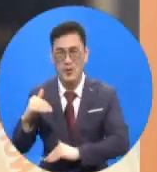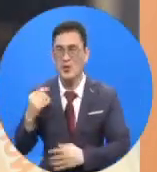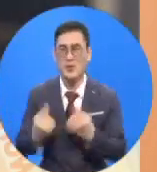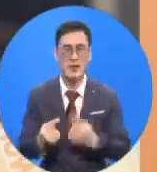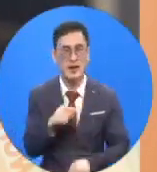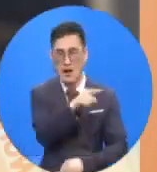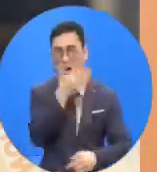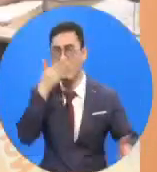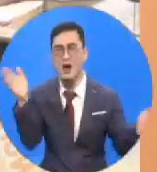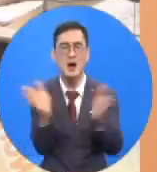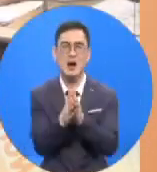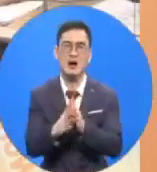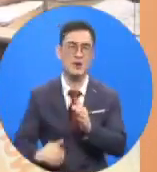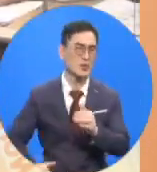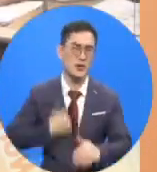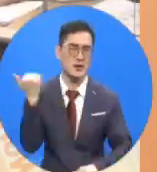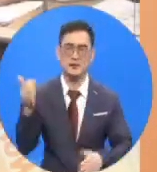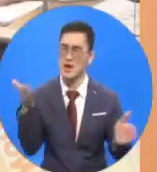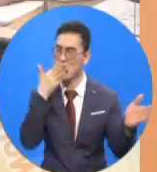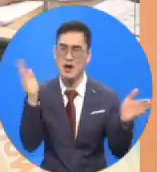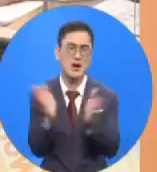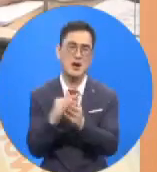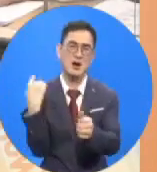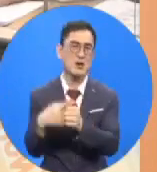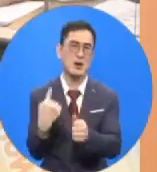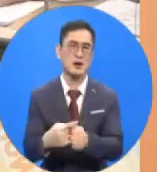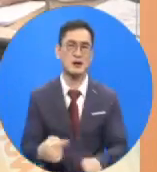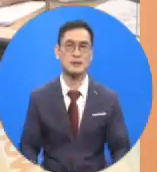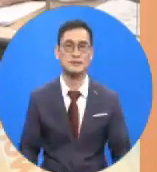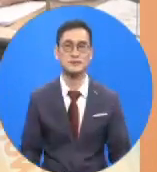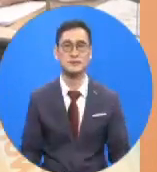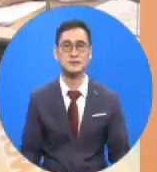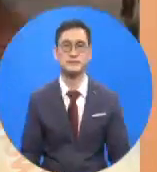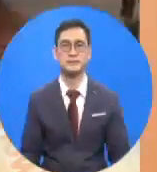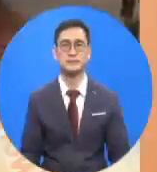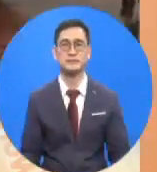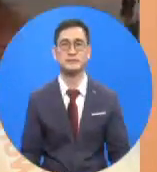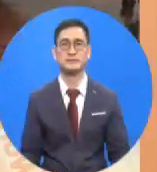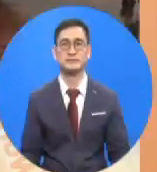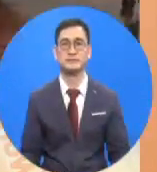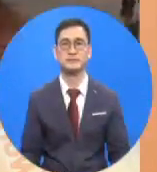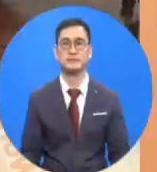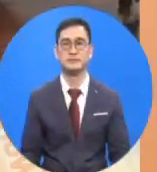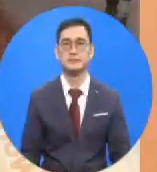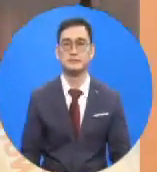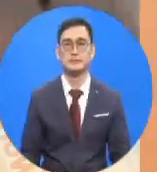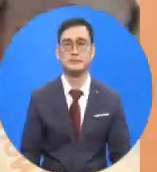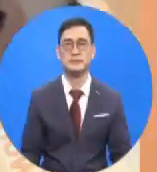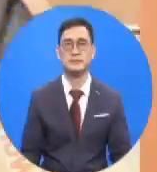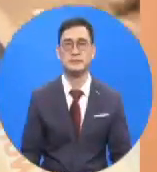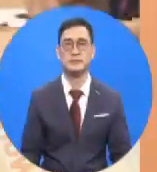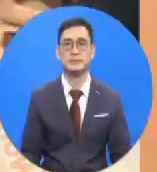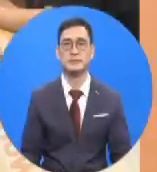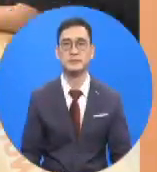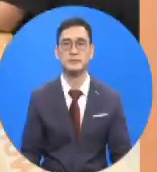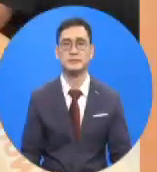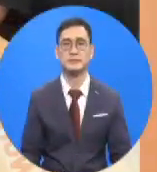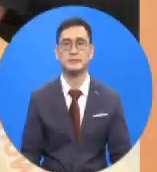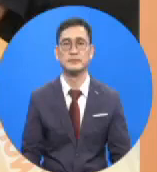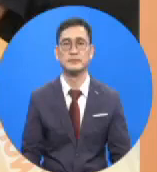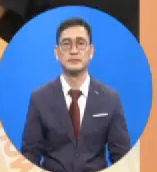교황 되어있다고 불안한 거거든요 엄마 아빠 싸우면 아이가 불안하죠 지금 전 그런 상황 이라고 보는데 아까 청 교수님 말씀 드리면서